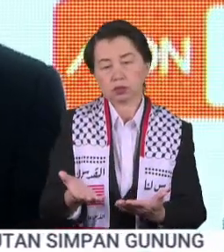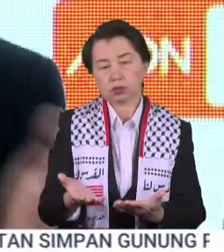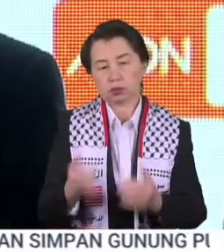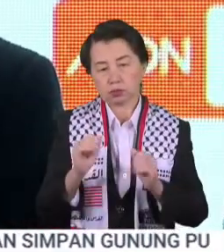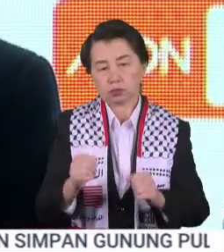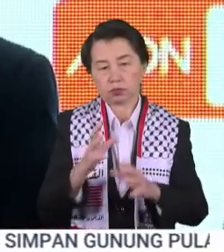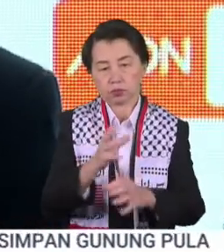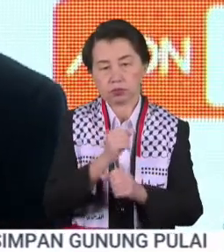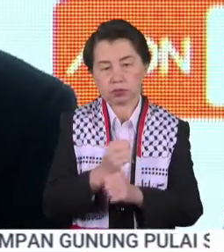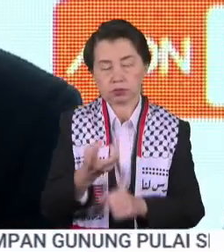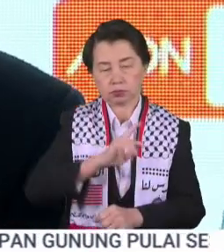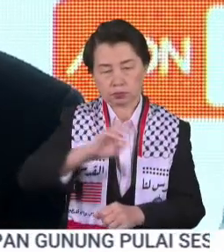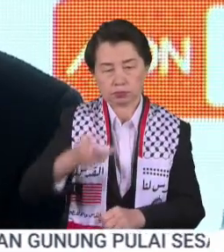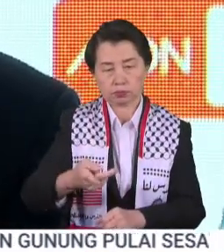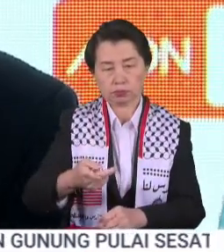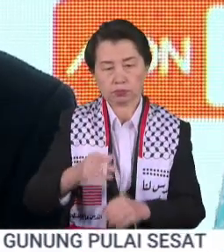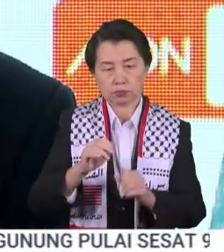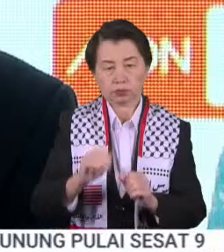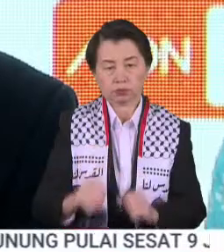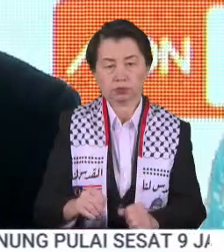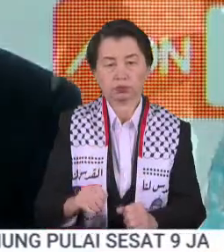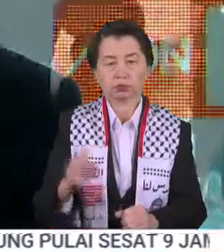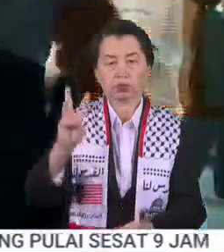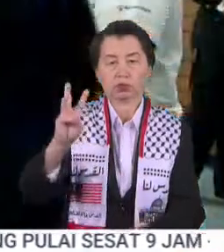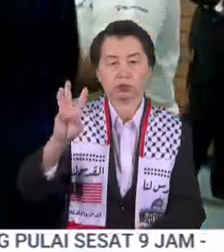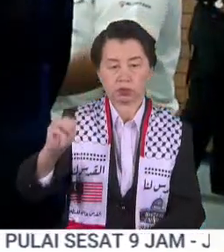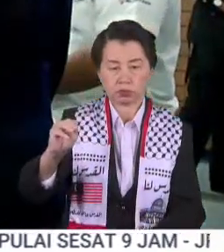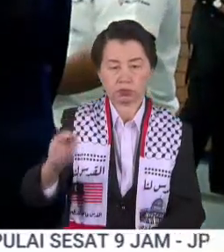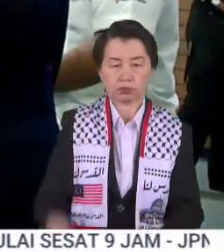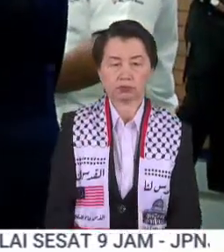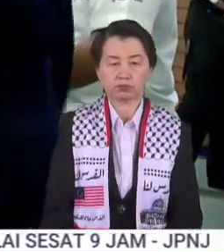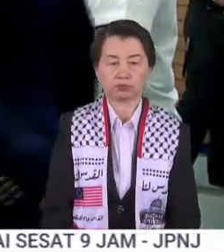orang dapat diskaun daripada Aeon Big Kuasa Maju juga.